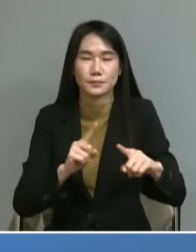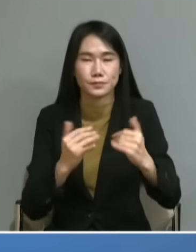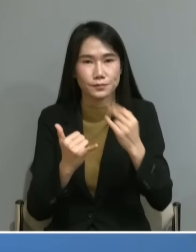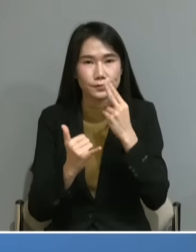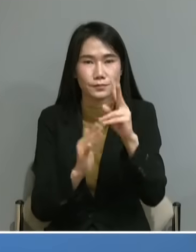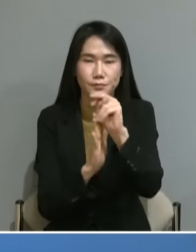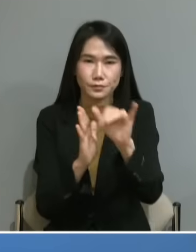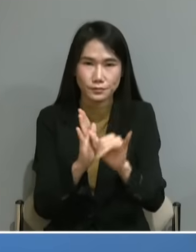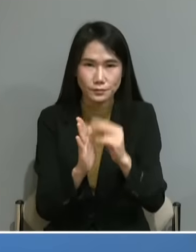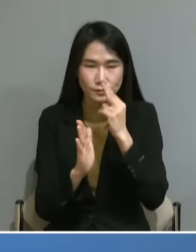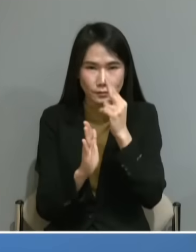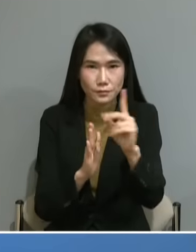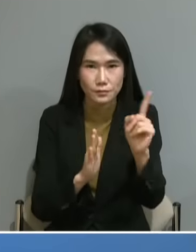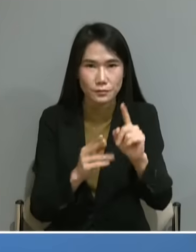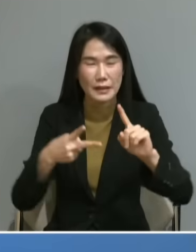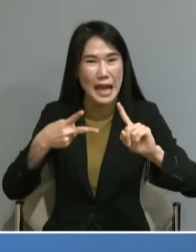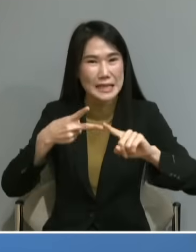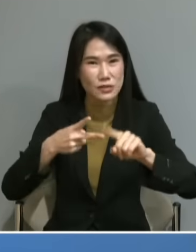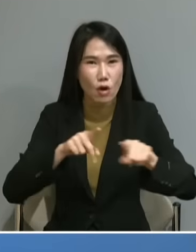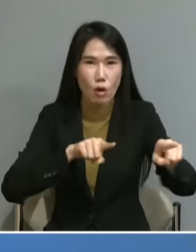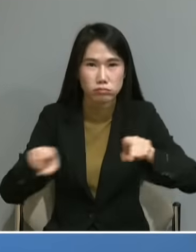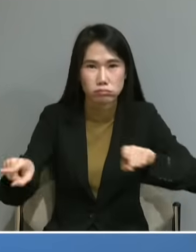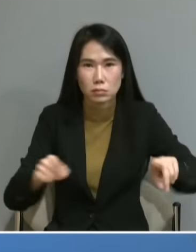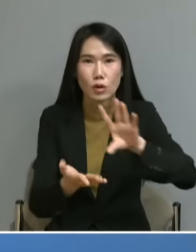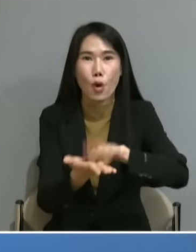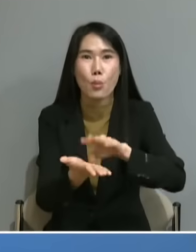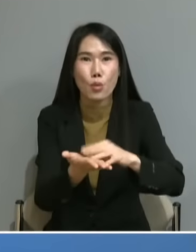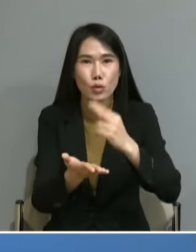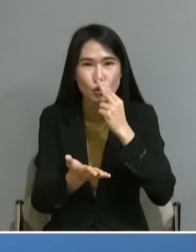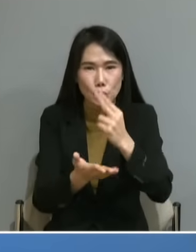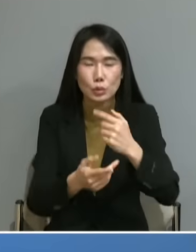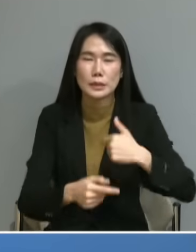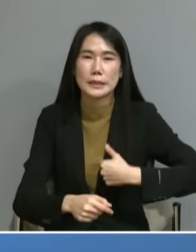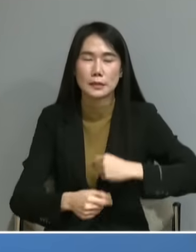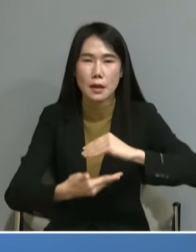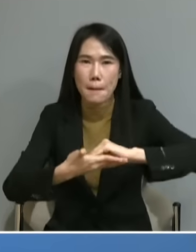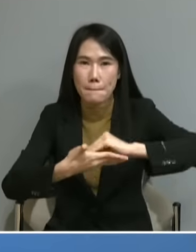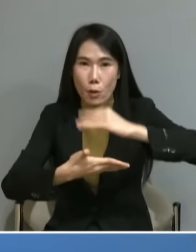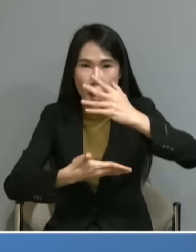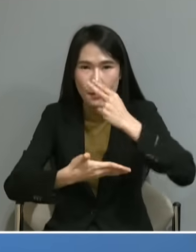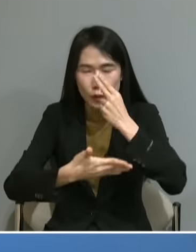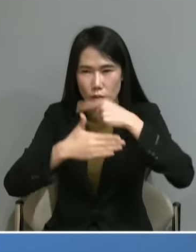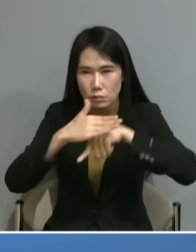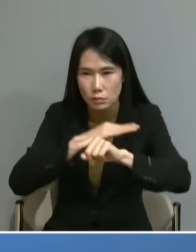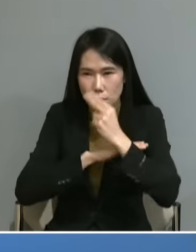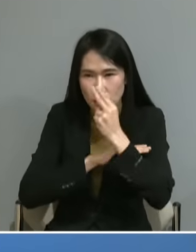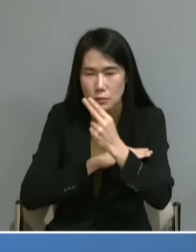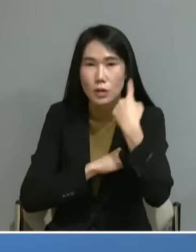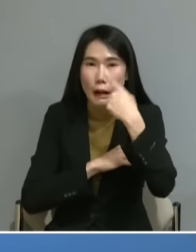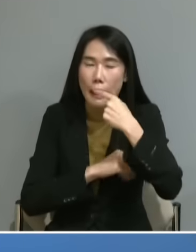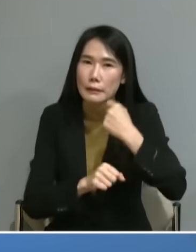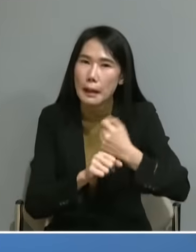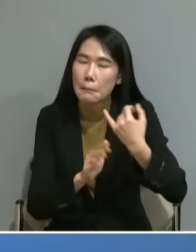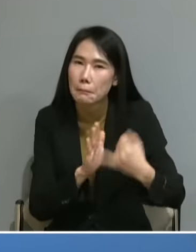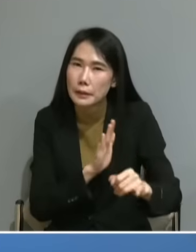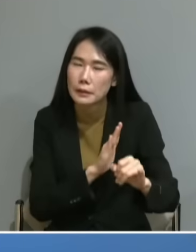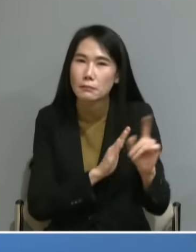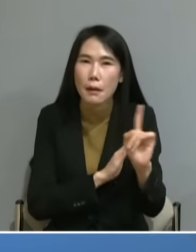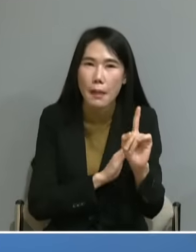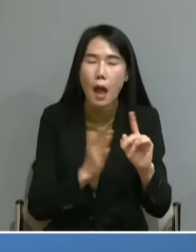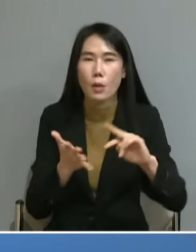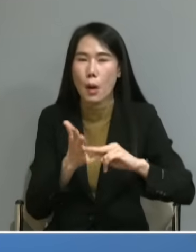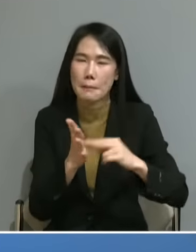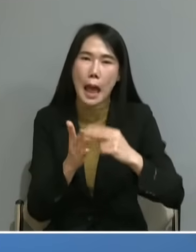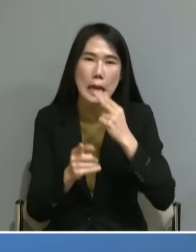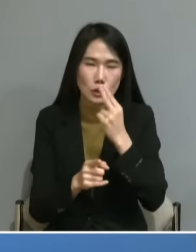ช้คือเรื่องของบล็อกเชนเป็นฐานข้อมูลนั้นเนี่ยจะยืนยันได้ว่าไม่ว่าท่านใดจะทำการที่ผิดวัต